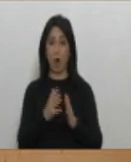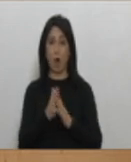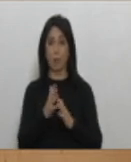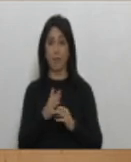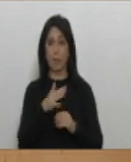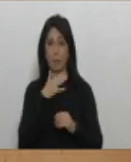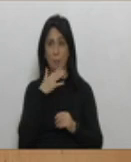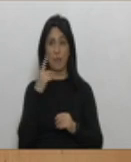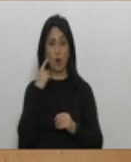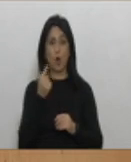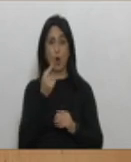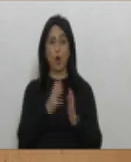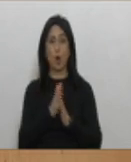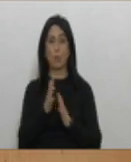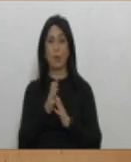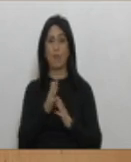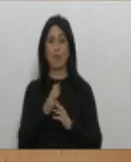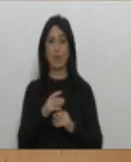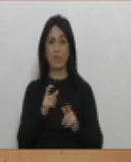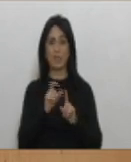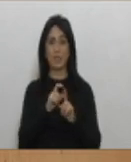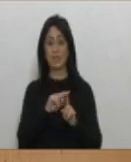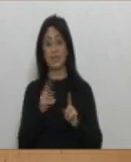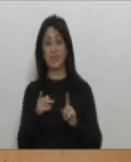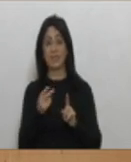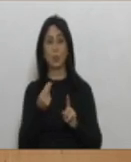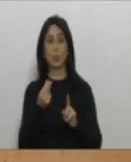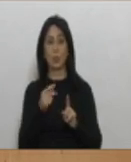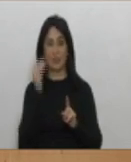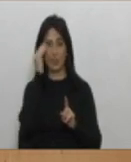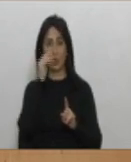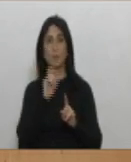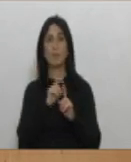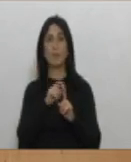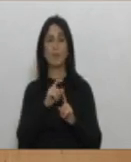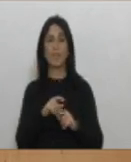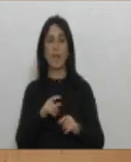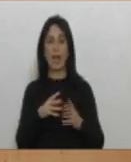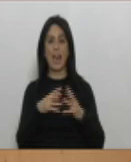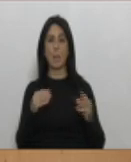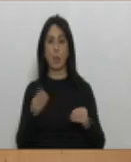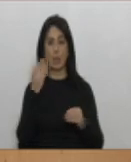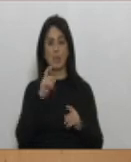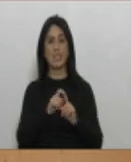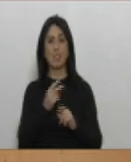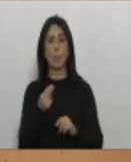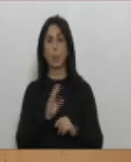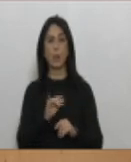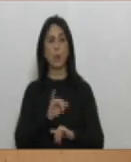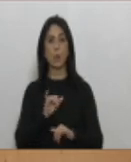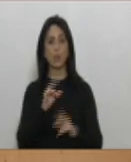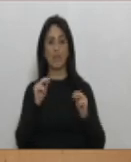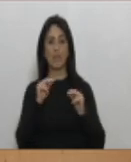მეც მიაშია რომ ხორბალი სინონიმია ფულისა, როგორც წინათ იმას ეძახდნენ ლიმონებს და ახლა ეს ლიმონები მილიონის